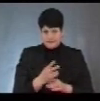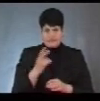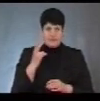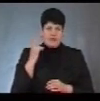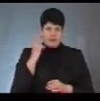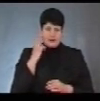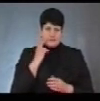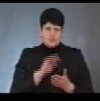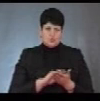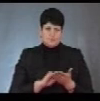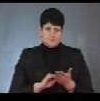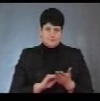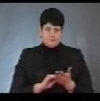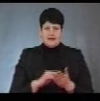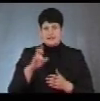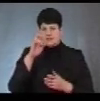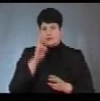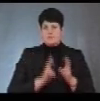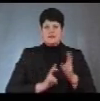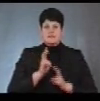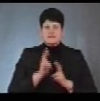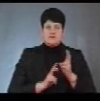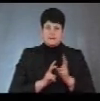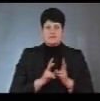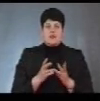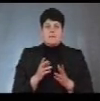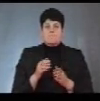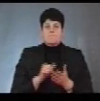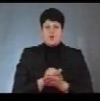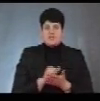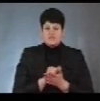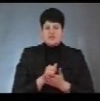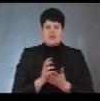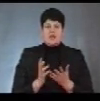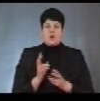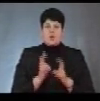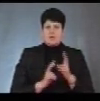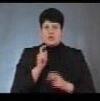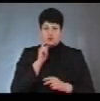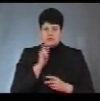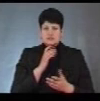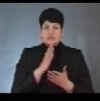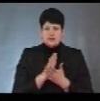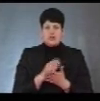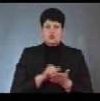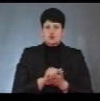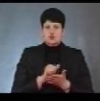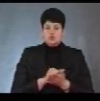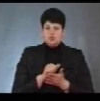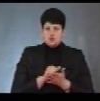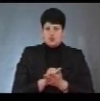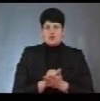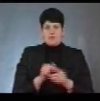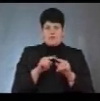колег. На державному підприємстві «Поліграфічний комбінат «Україна» триває друк бюлетенів для голосування на виборах